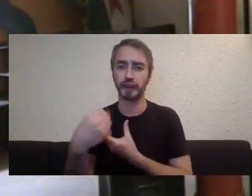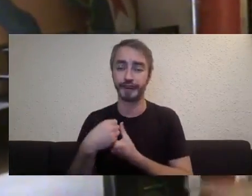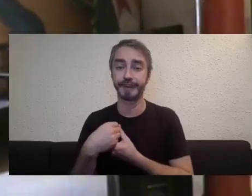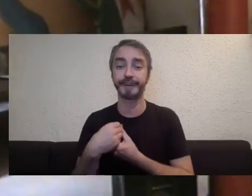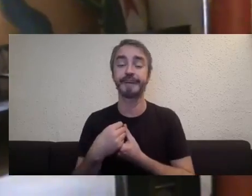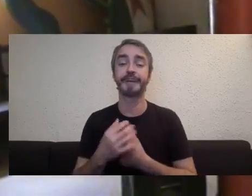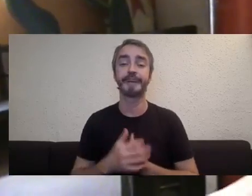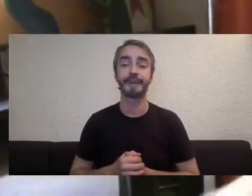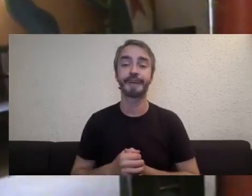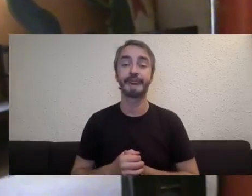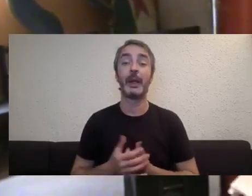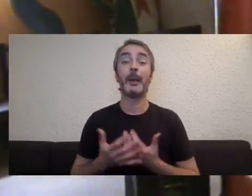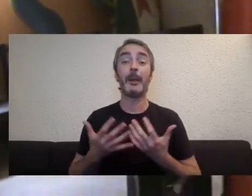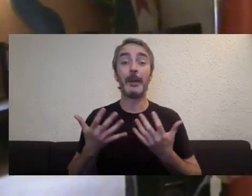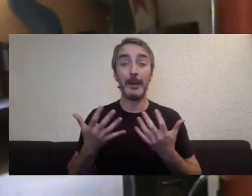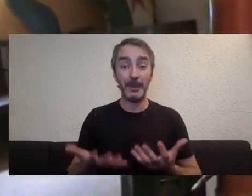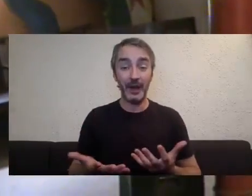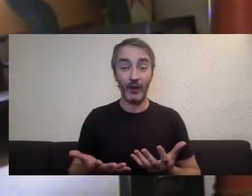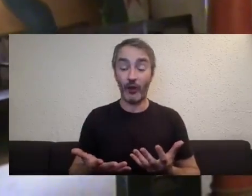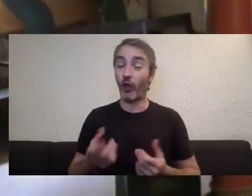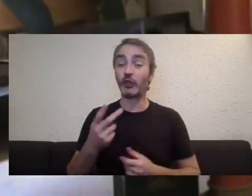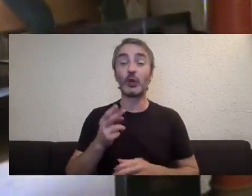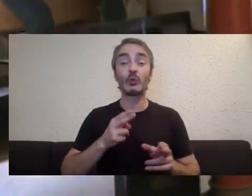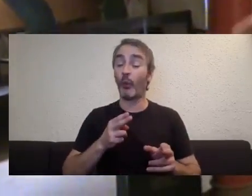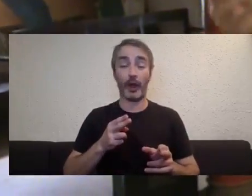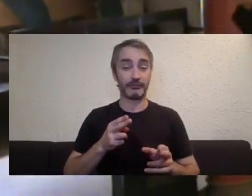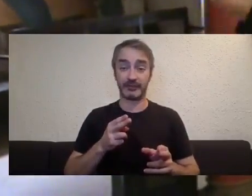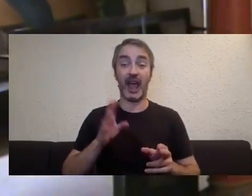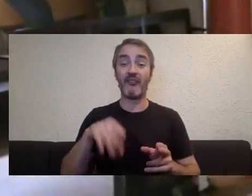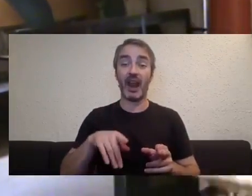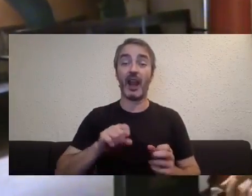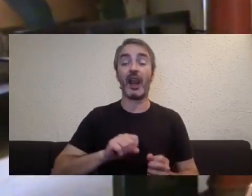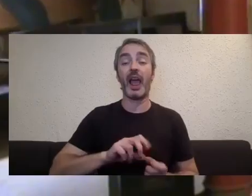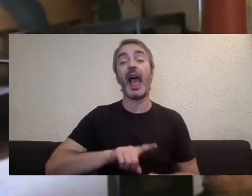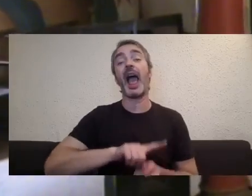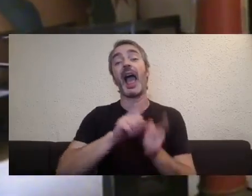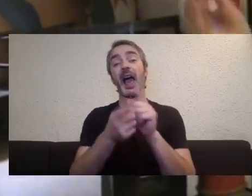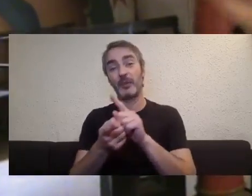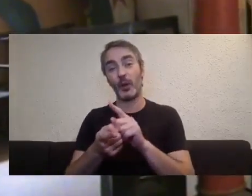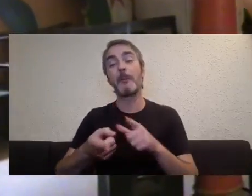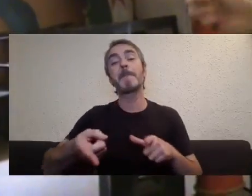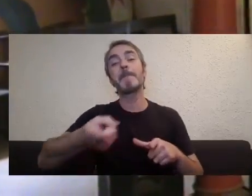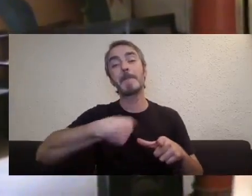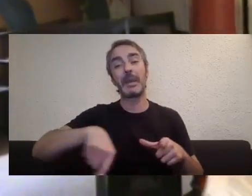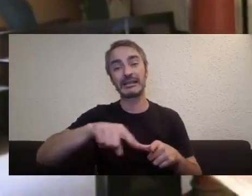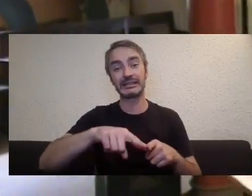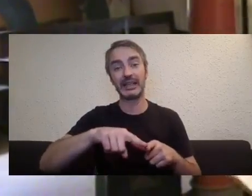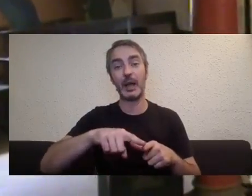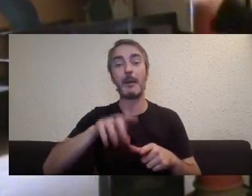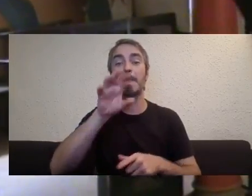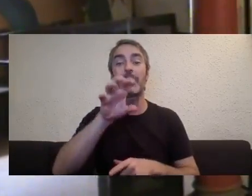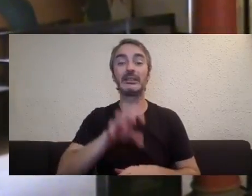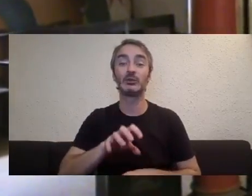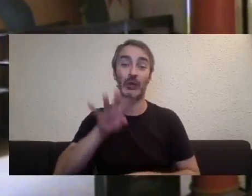d'entitats, però això no acaba amb el 12 d'octubre, sinó que el trasllada a la plaça dels